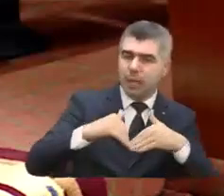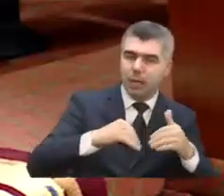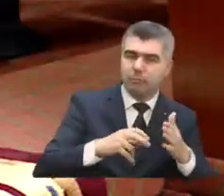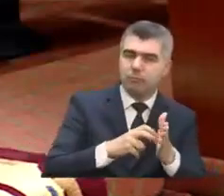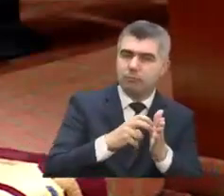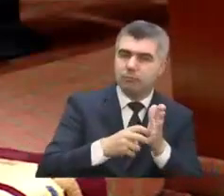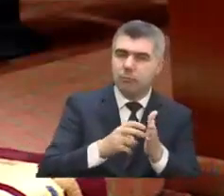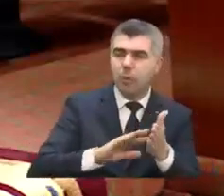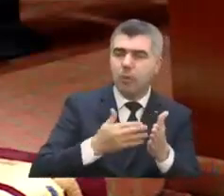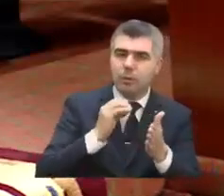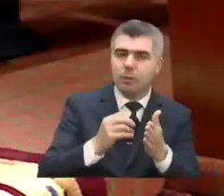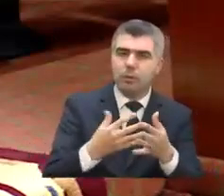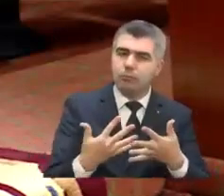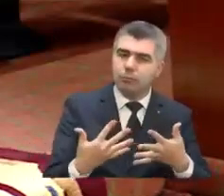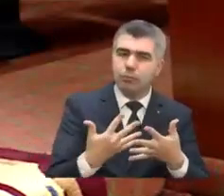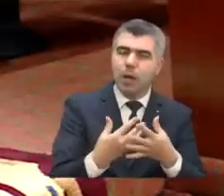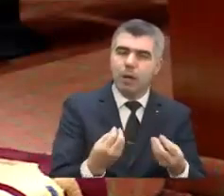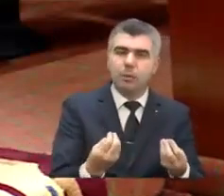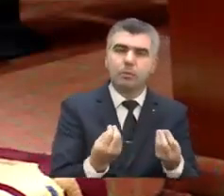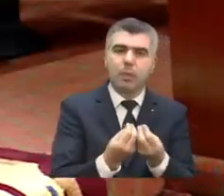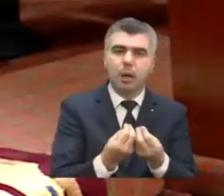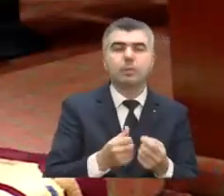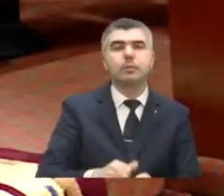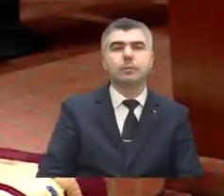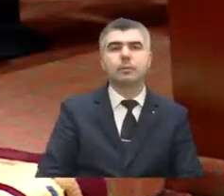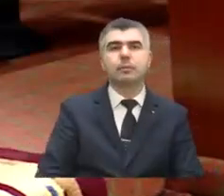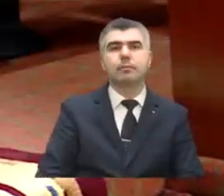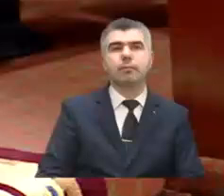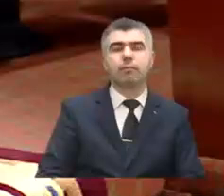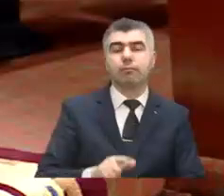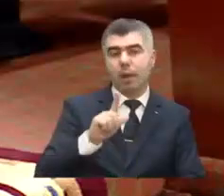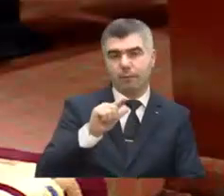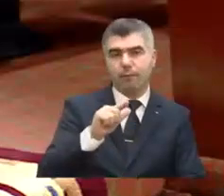جميع الشركاء اللي كيشتغلوا معه. ورغم التقدم